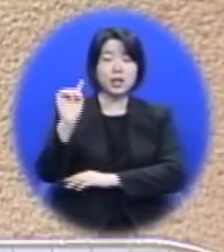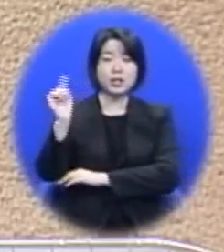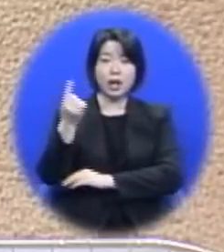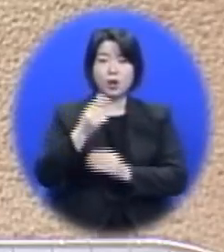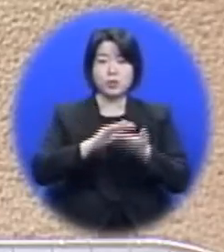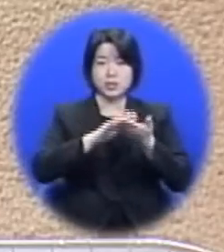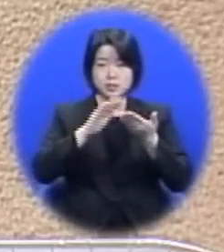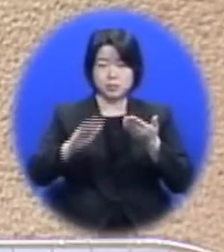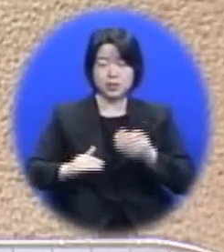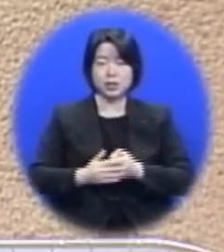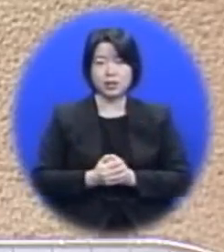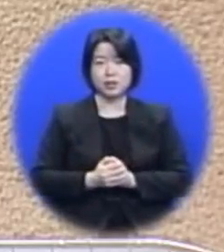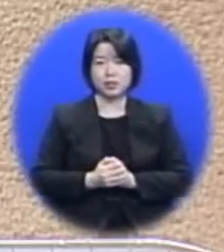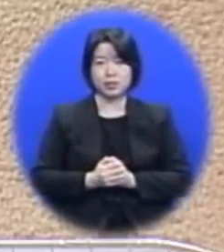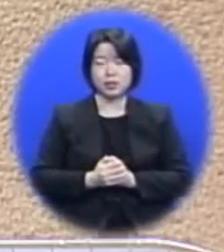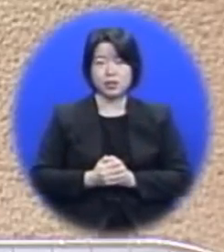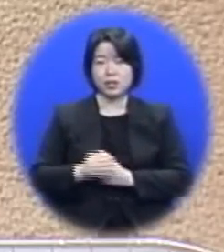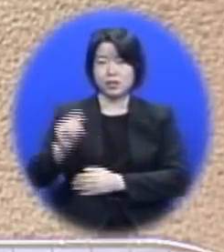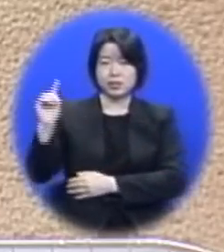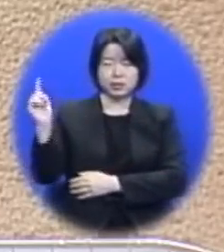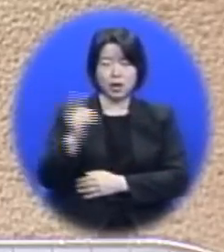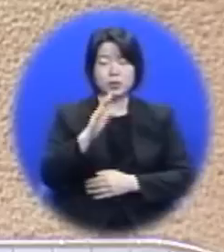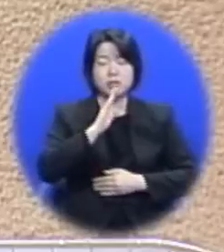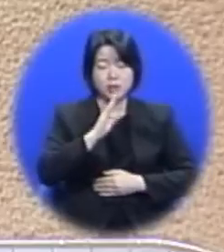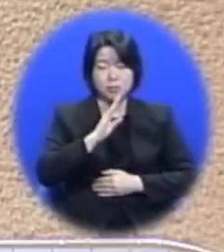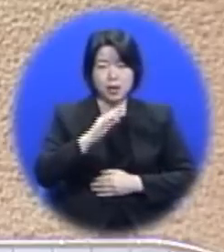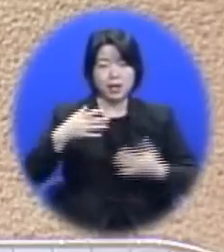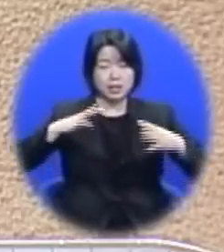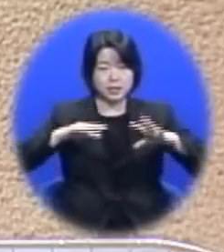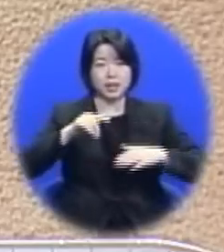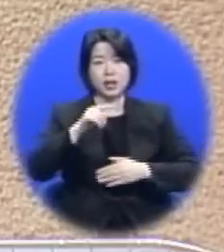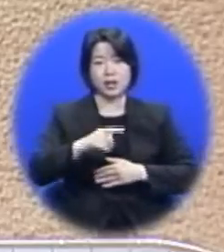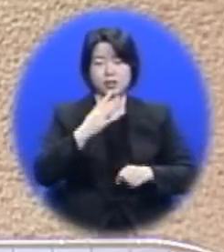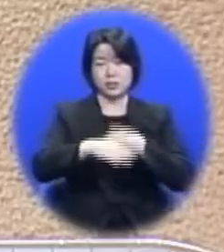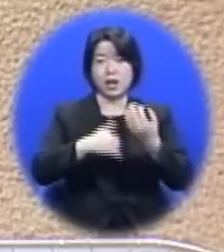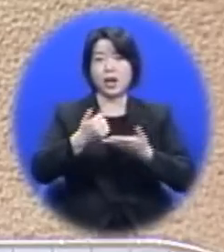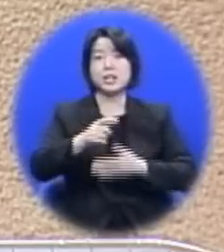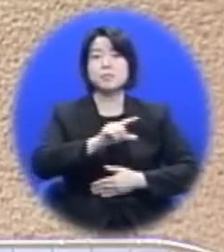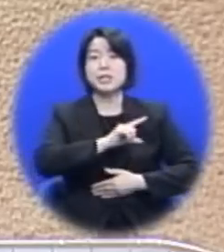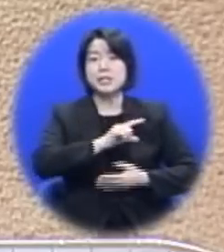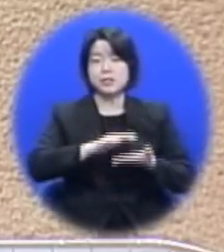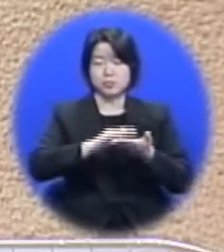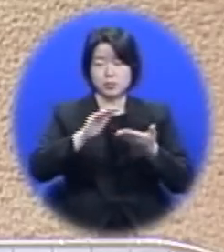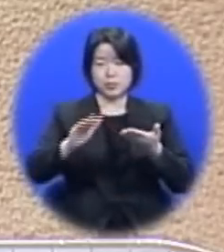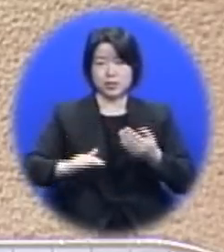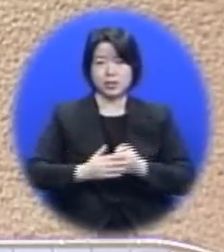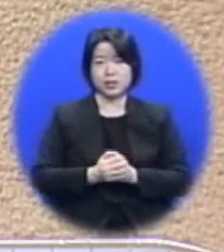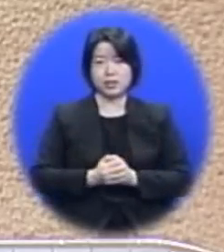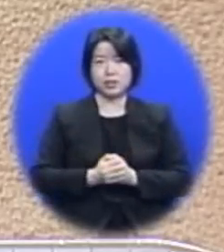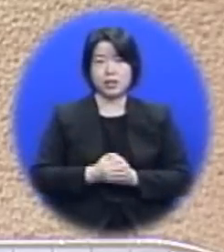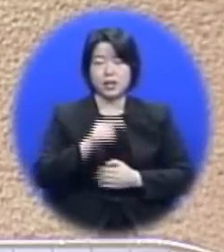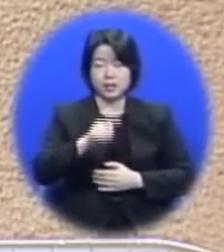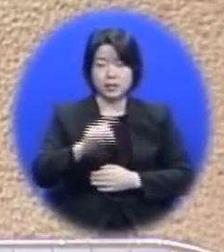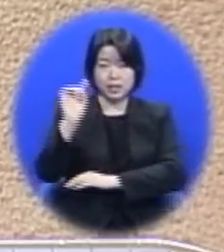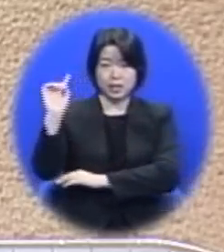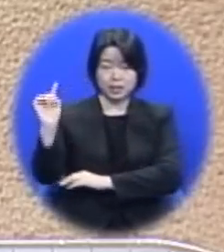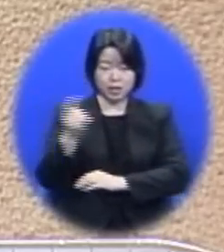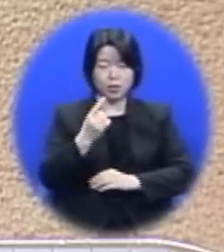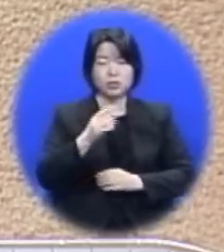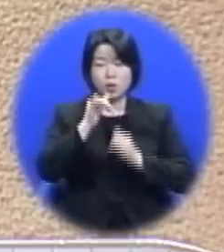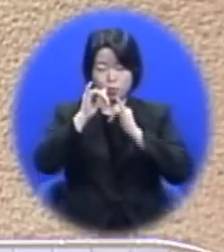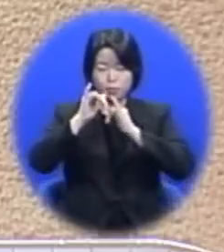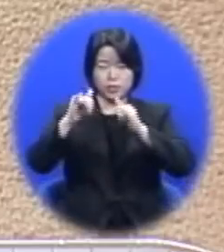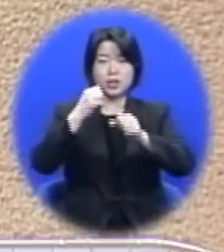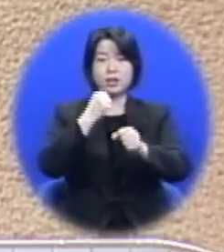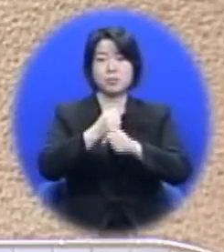다윗이었어요. 다윗이 정말 자랑하는 것은 하나님의 이름이었어요. 그게 다윗을 위대하게